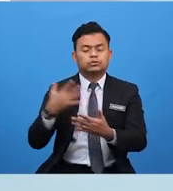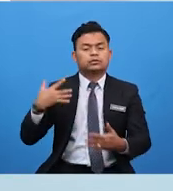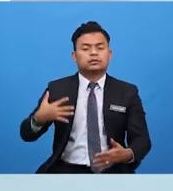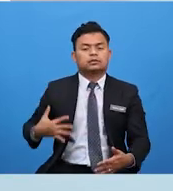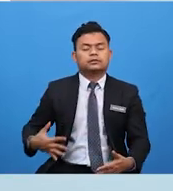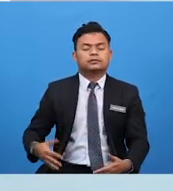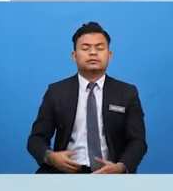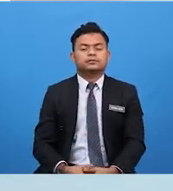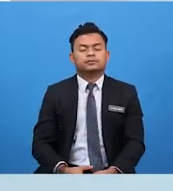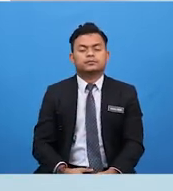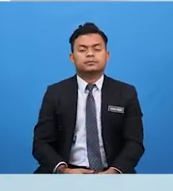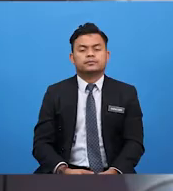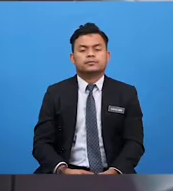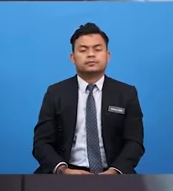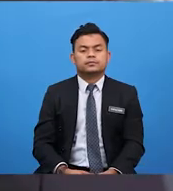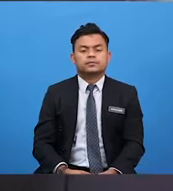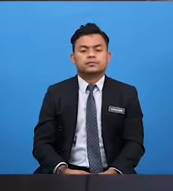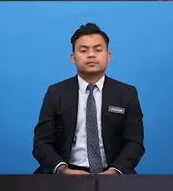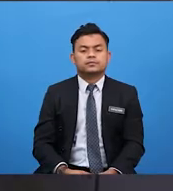lilin dapat dibersihkan.